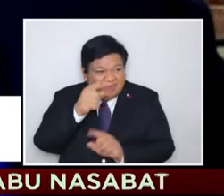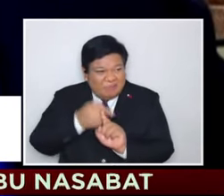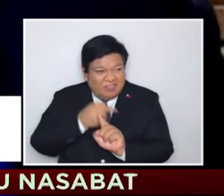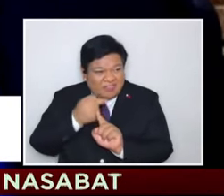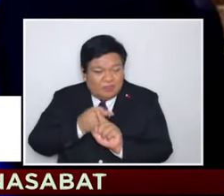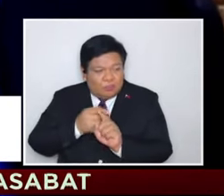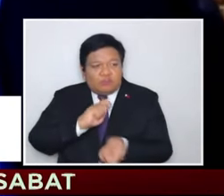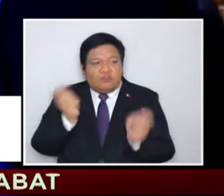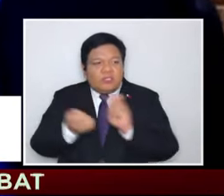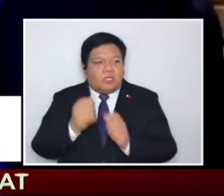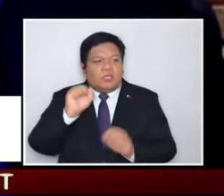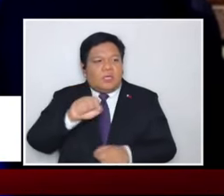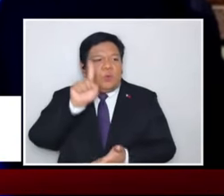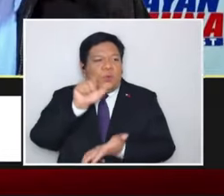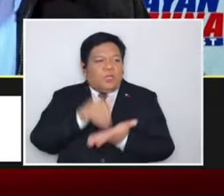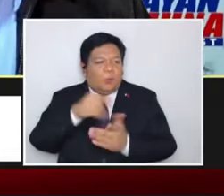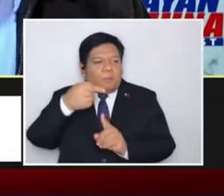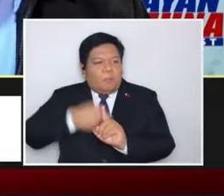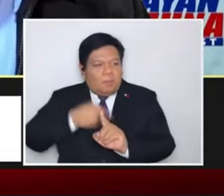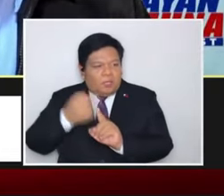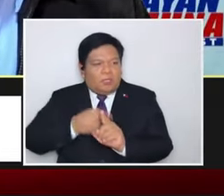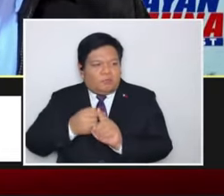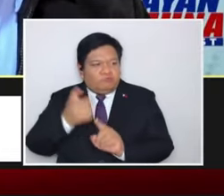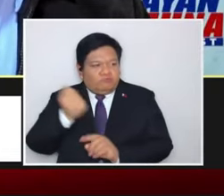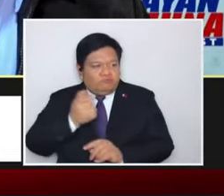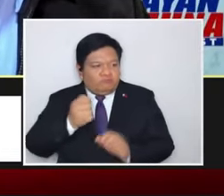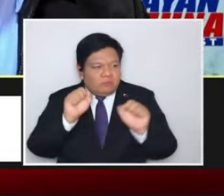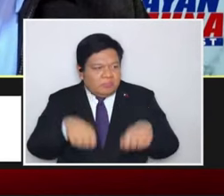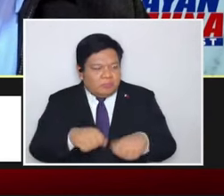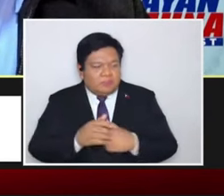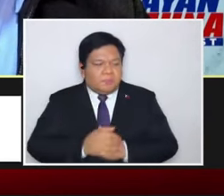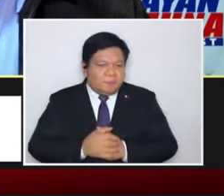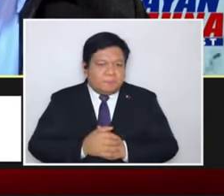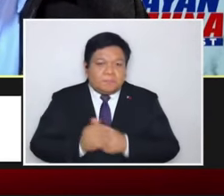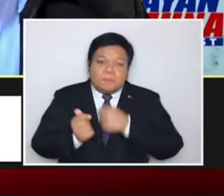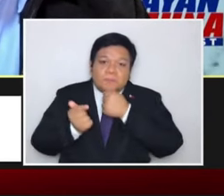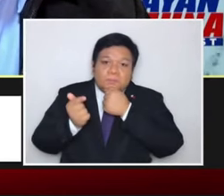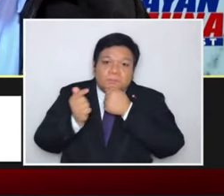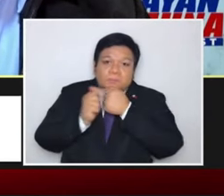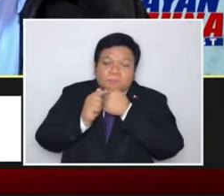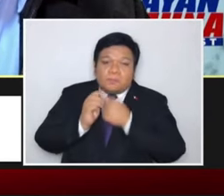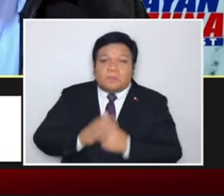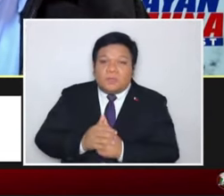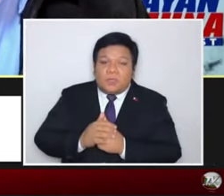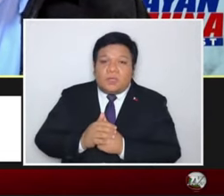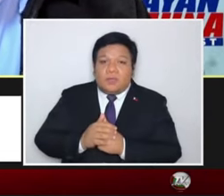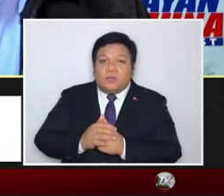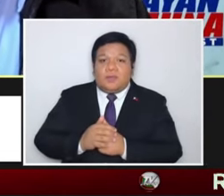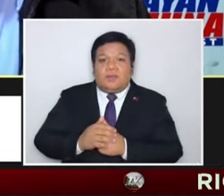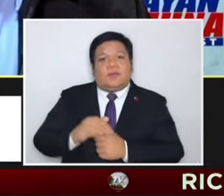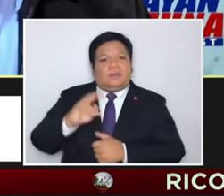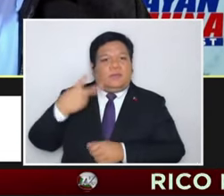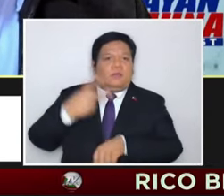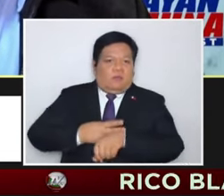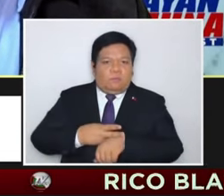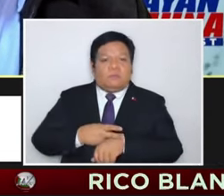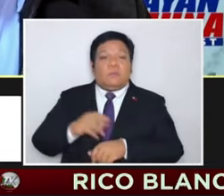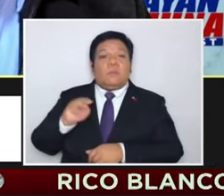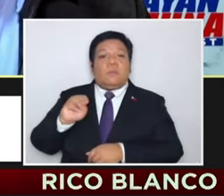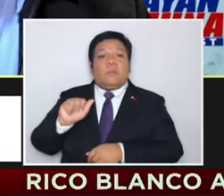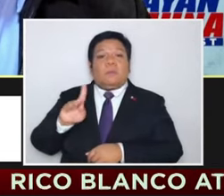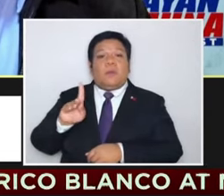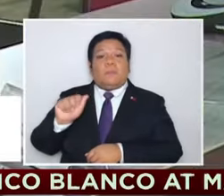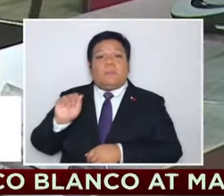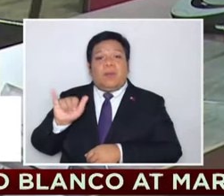ng 1,000 pesos per month. Sa ikalawang pagkakataon, pinadefer ng makabayan bloc at house minority ang budget ng